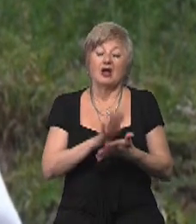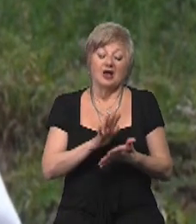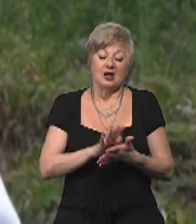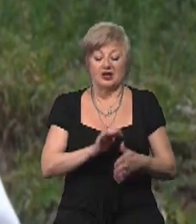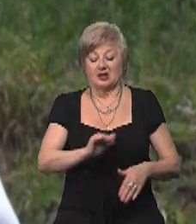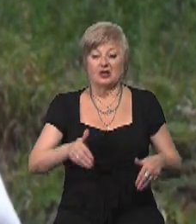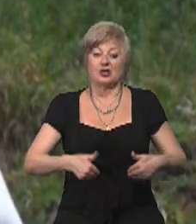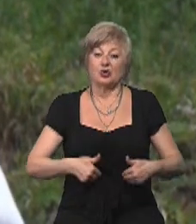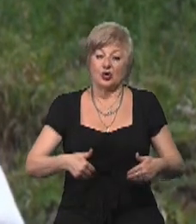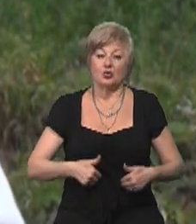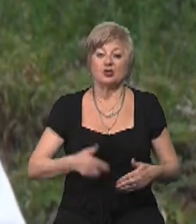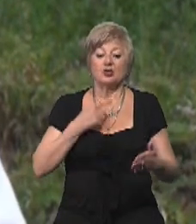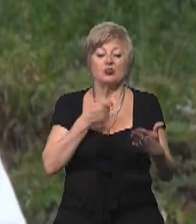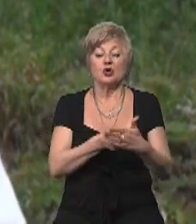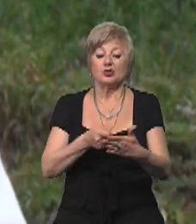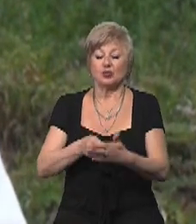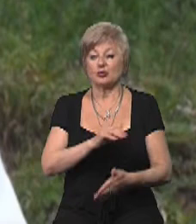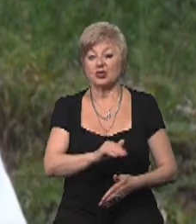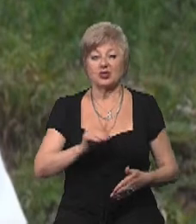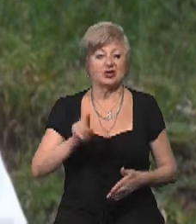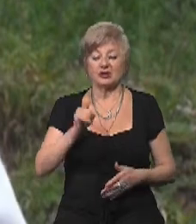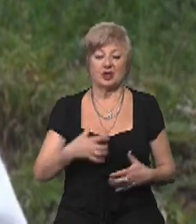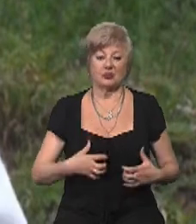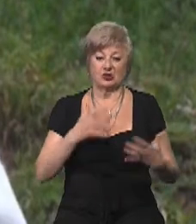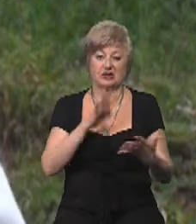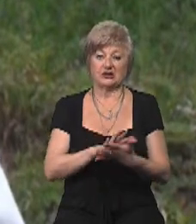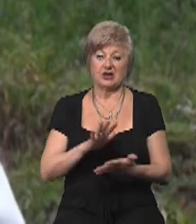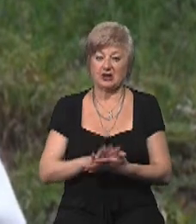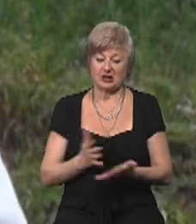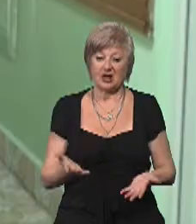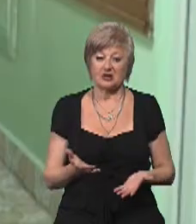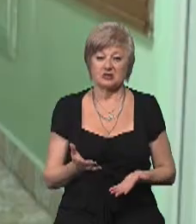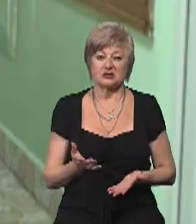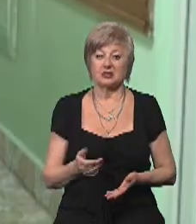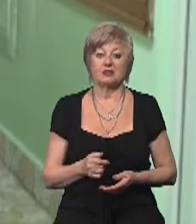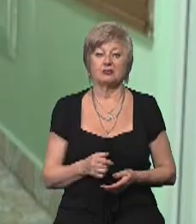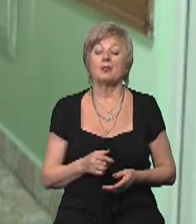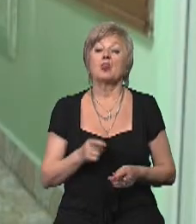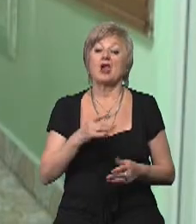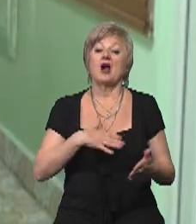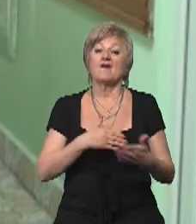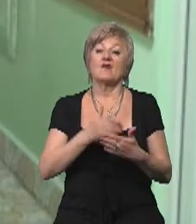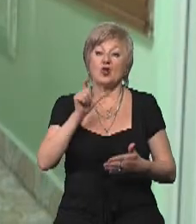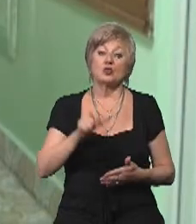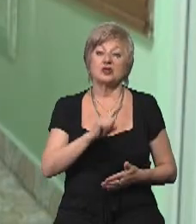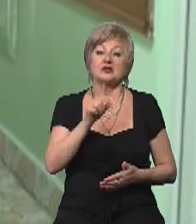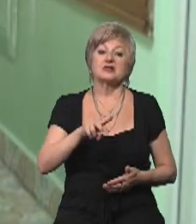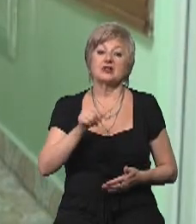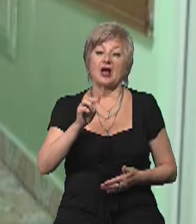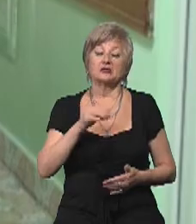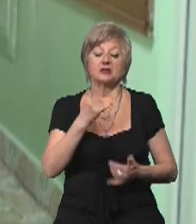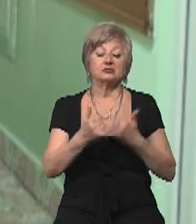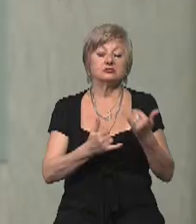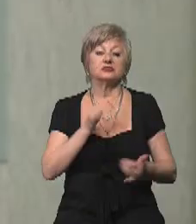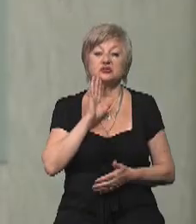голодні. Ми дітей кормили постійно. Там антисанітарія. Це неблагополучна родина. Волонтерка Злата Некрасова